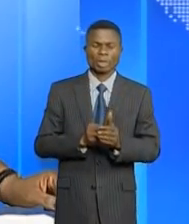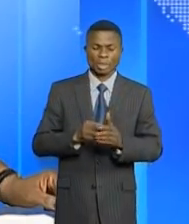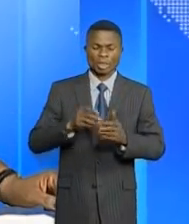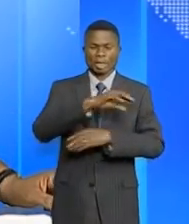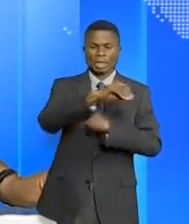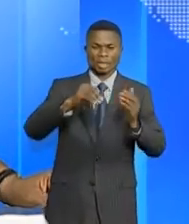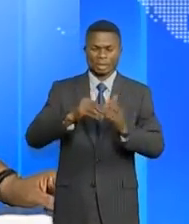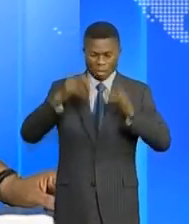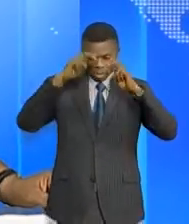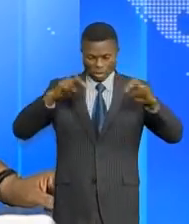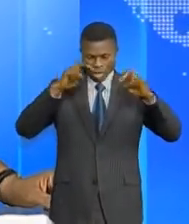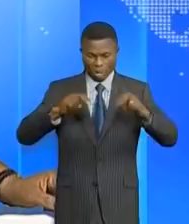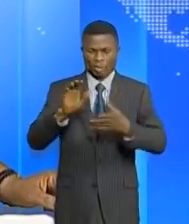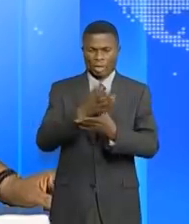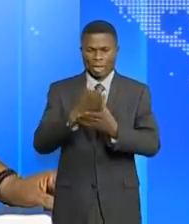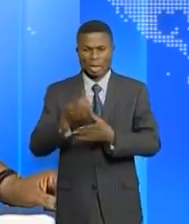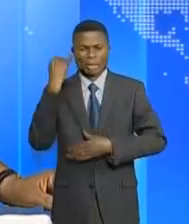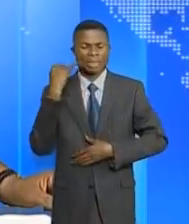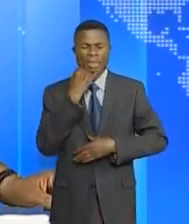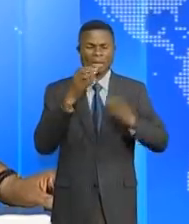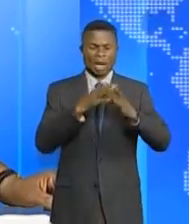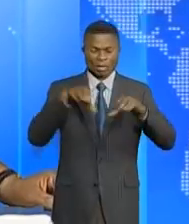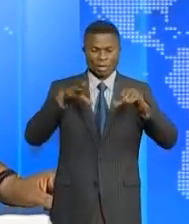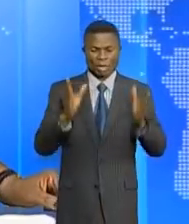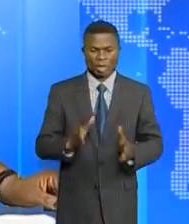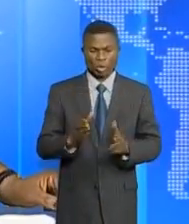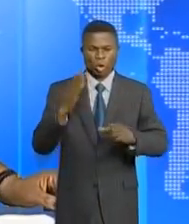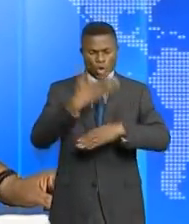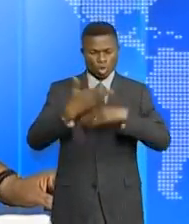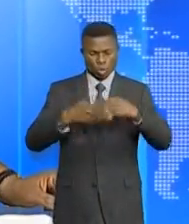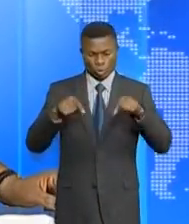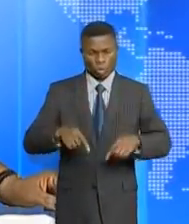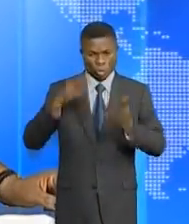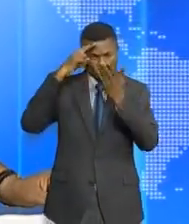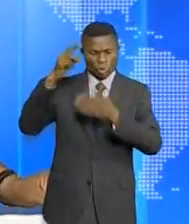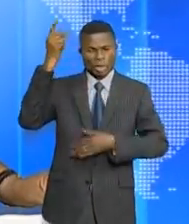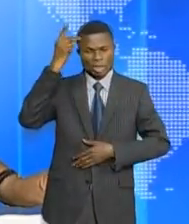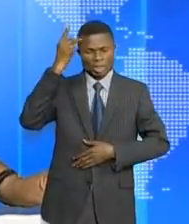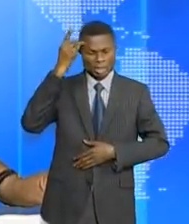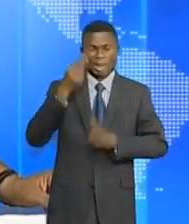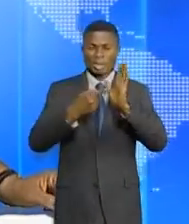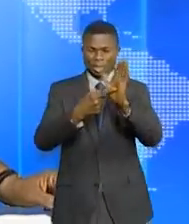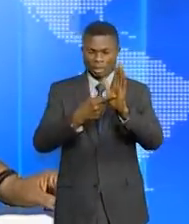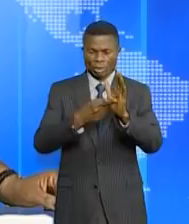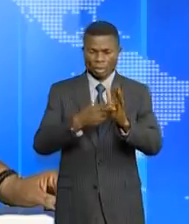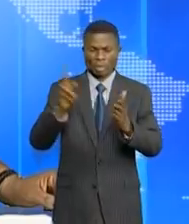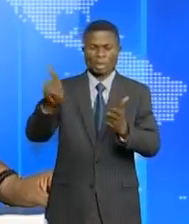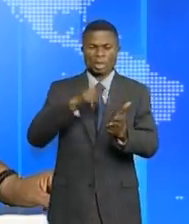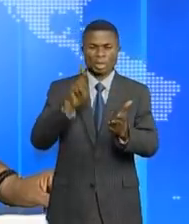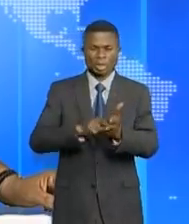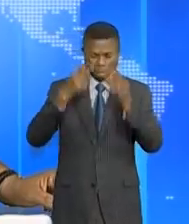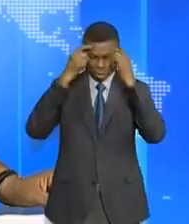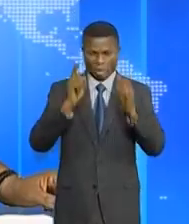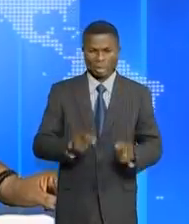recherche israélo-congolais sera mis en place à l'université de Kinshasa. C'est ce qui justifie cet accord de